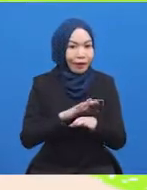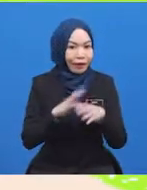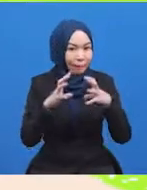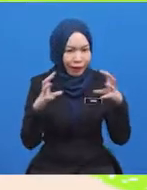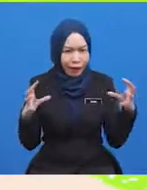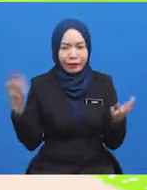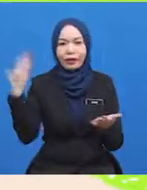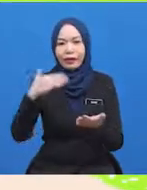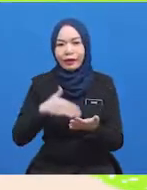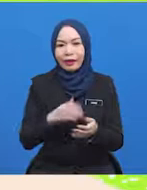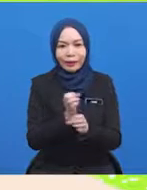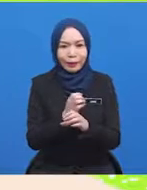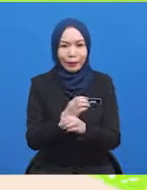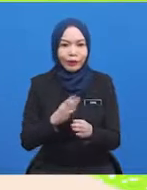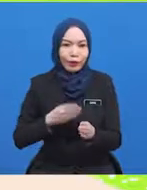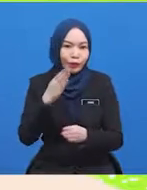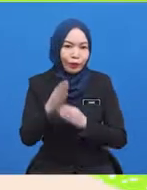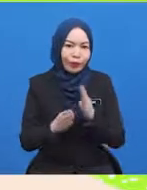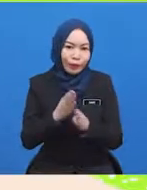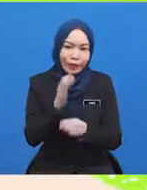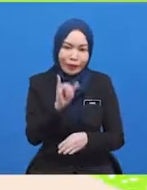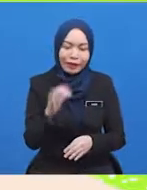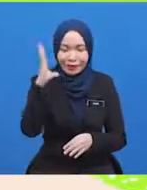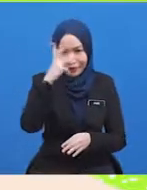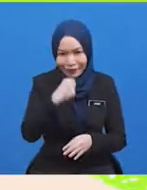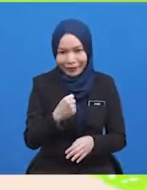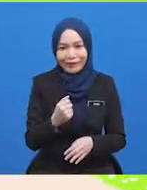yang akan murid-murid dapat lihat.